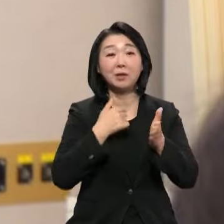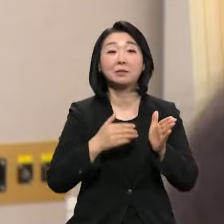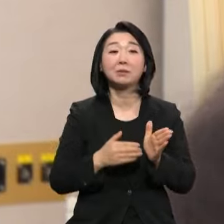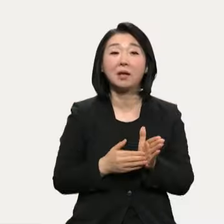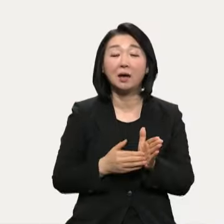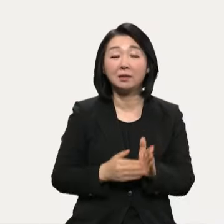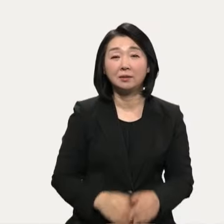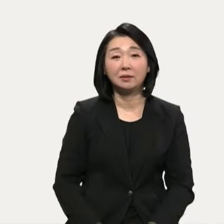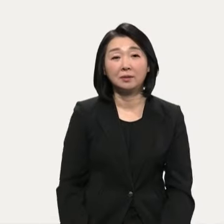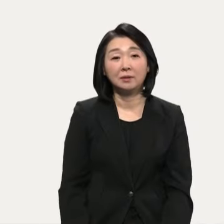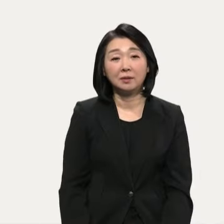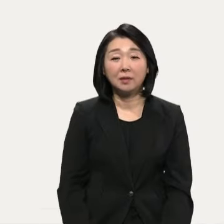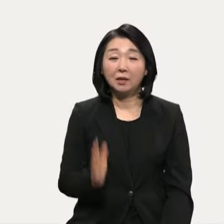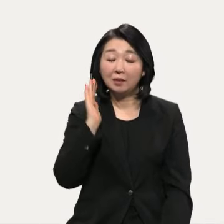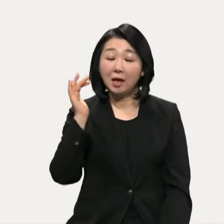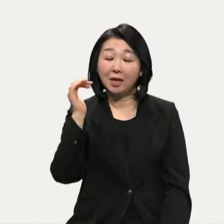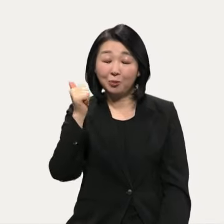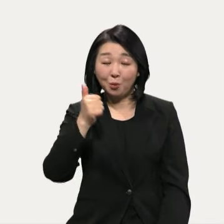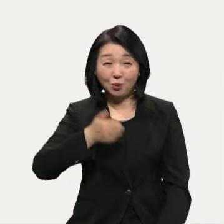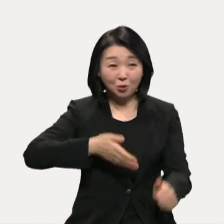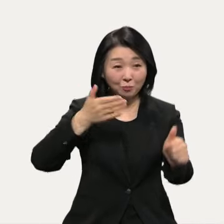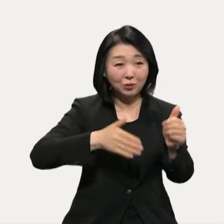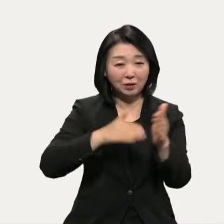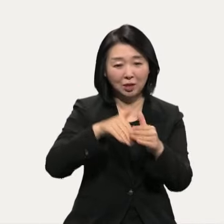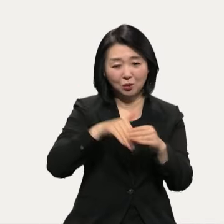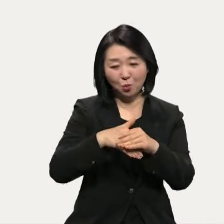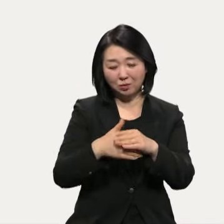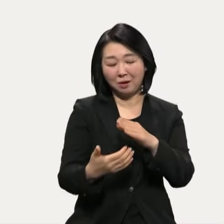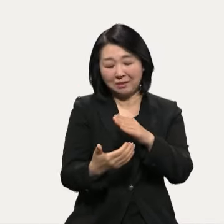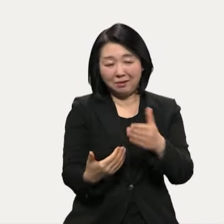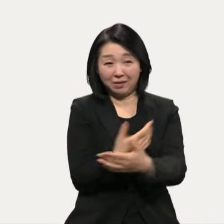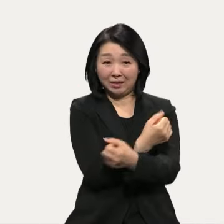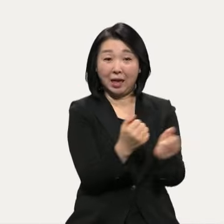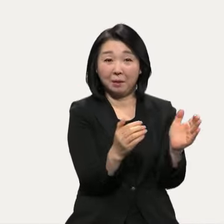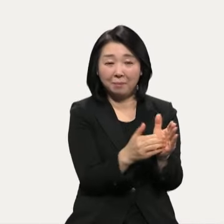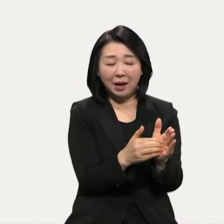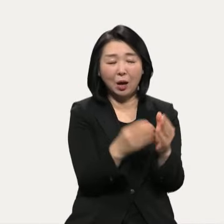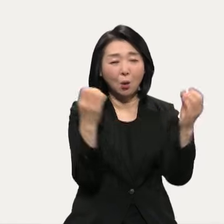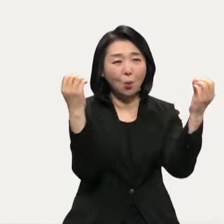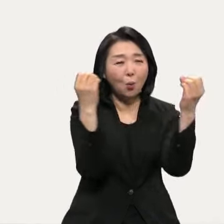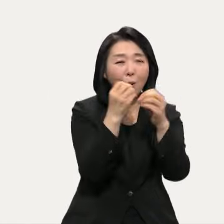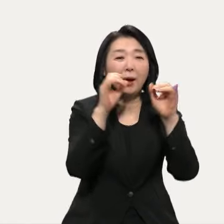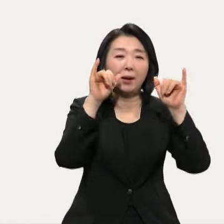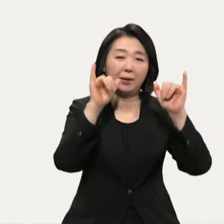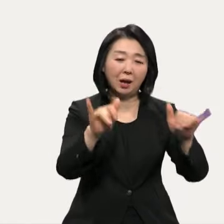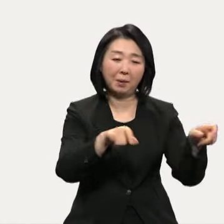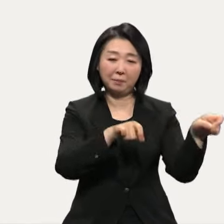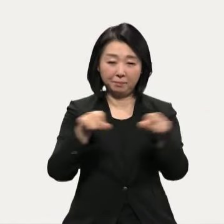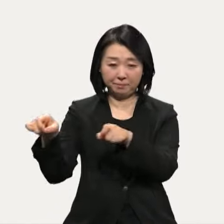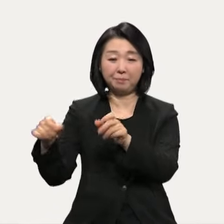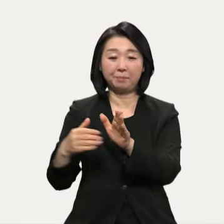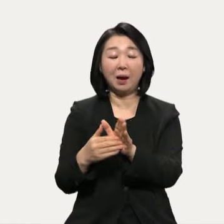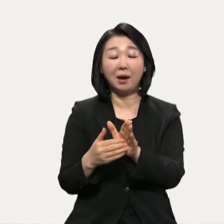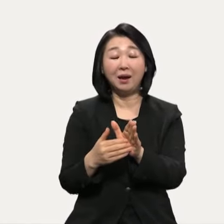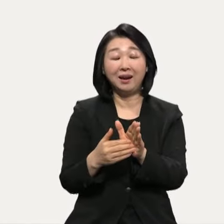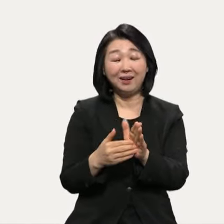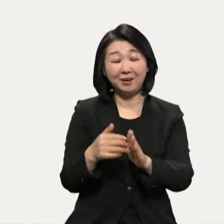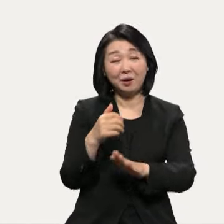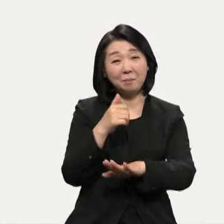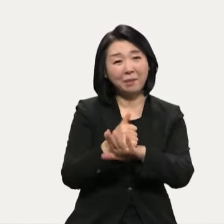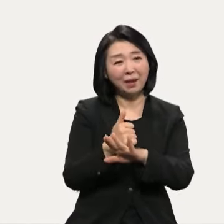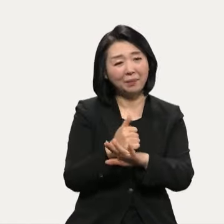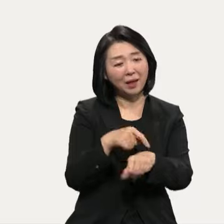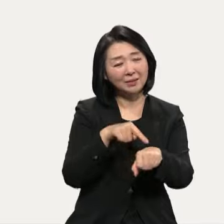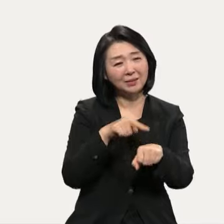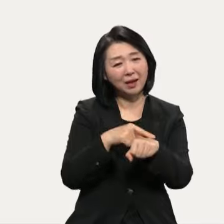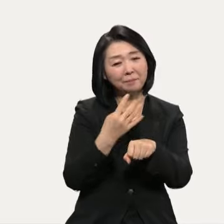여권 관계자는 대통령의 요청으로 총선전 잡혔던 일정이지만 오해를 살 소지가 있어 미뤄진 거라며 회동은 시간 동안